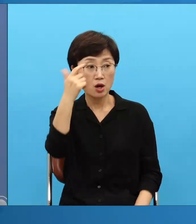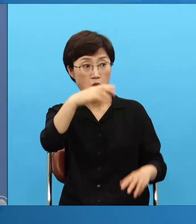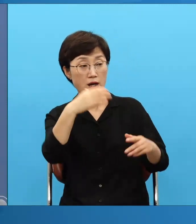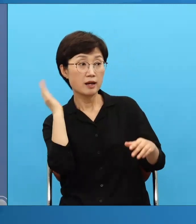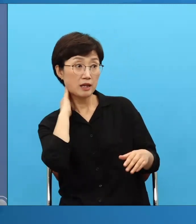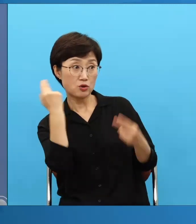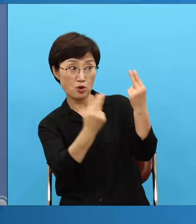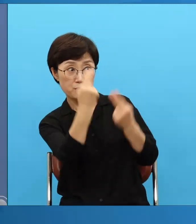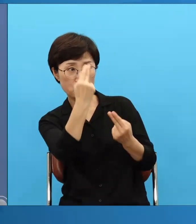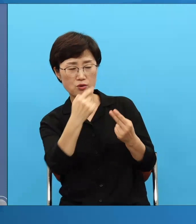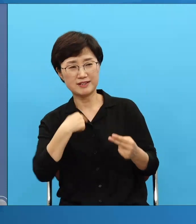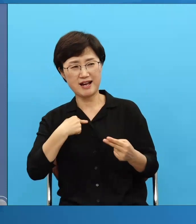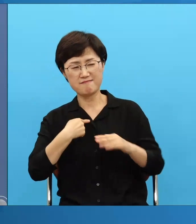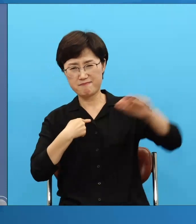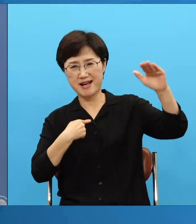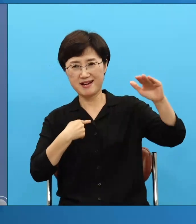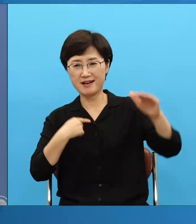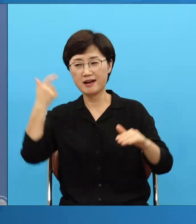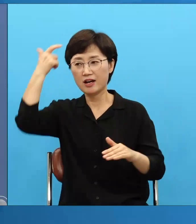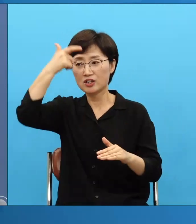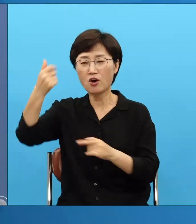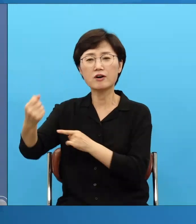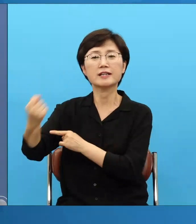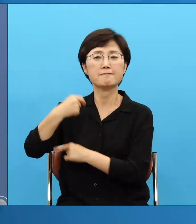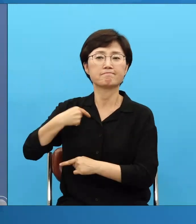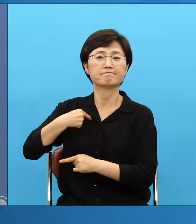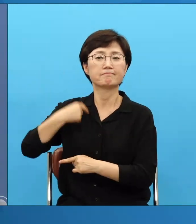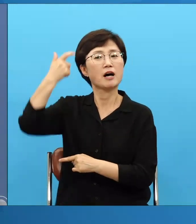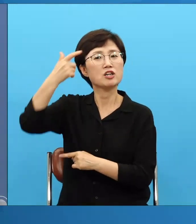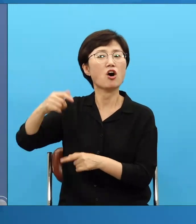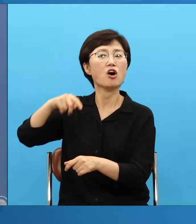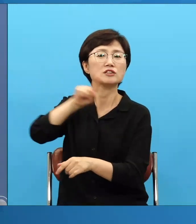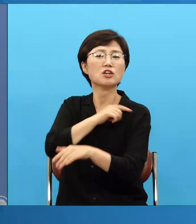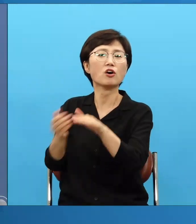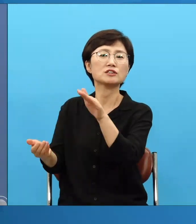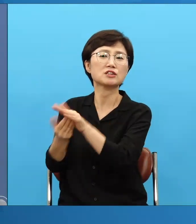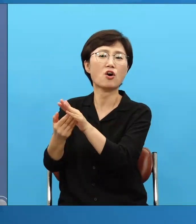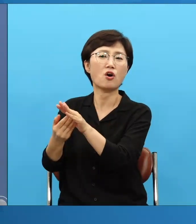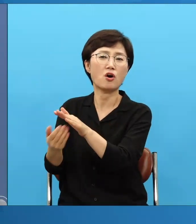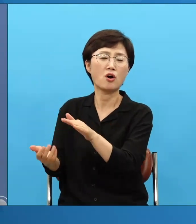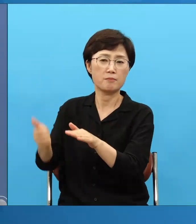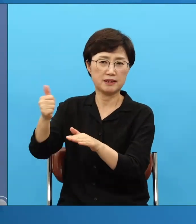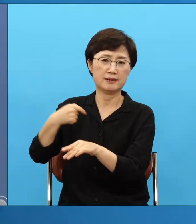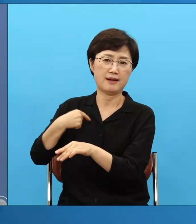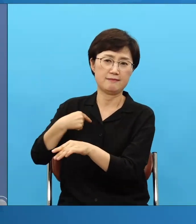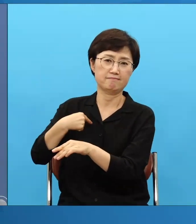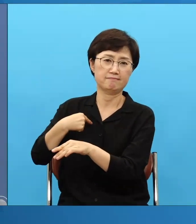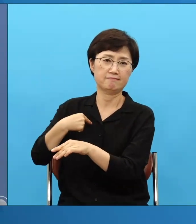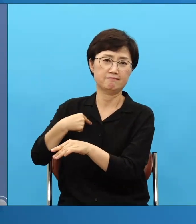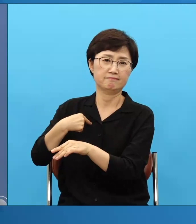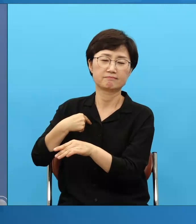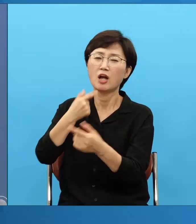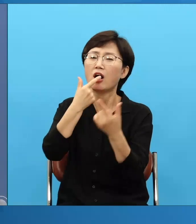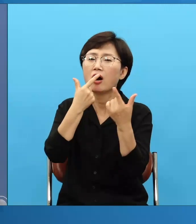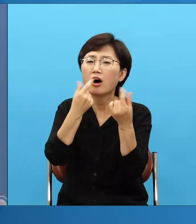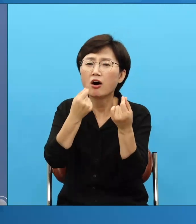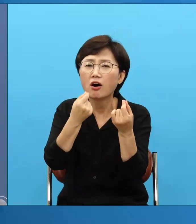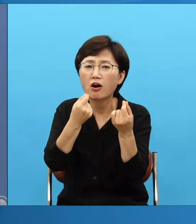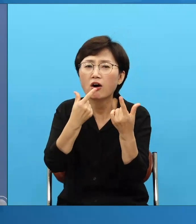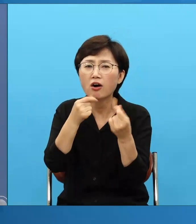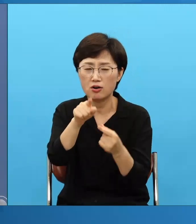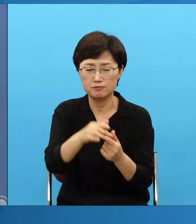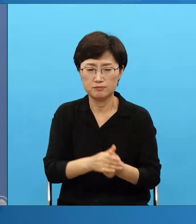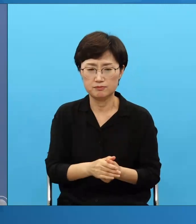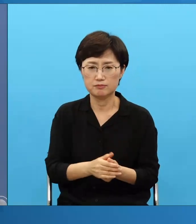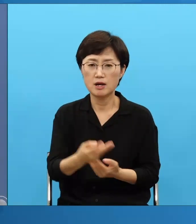높은 영적 대통령이 될 수 있다 이 But you can be the 말이에요. spiritual president who is in the higher place, surpassing the president of this world. 이걸 렘넌트들이